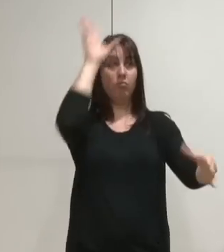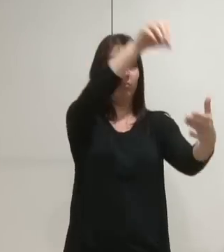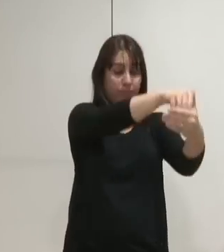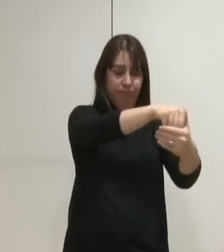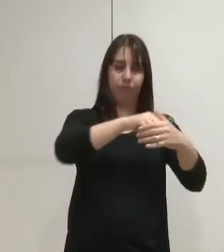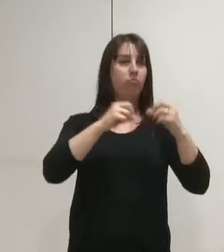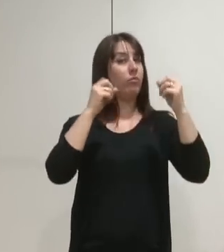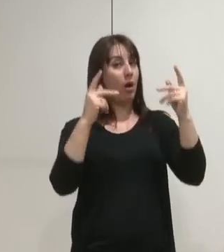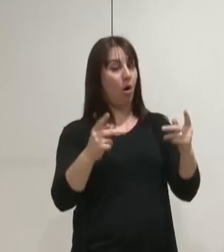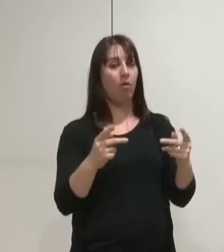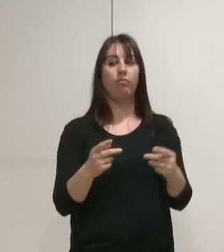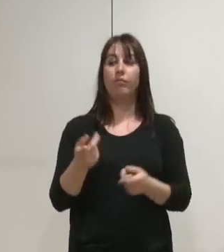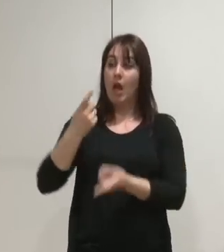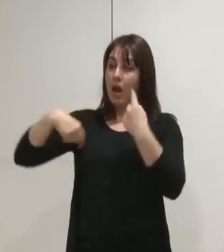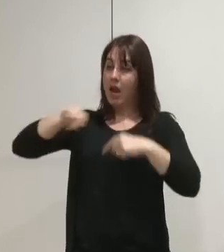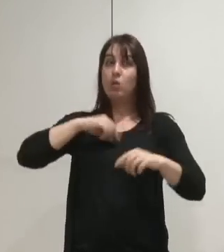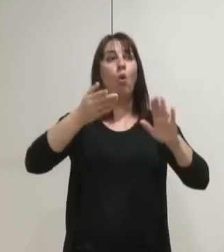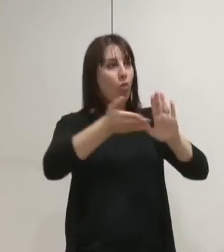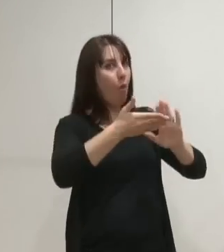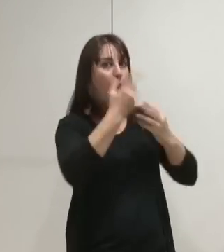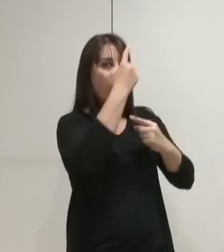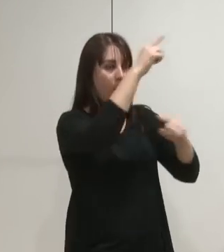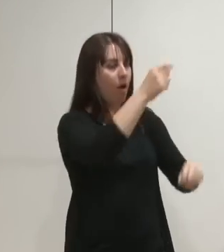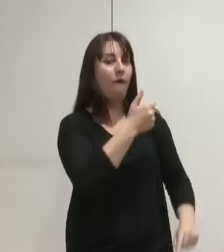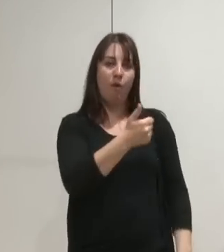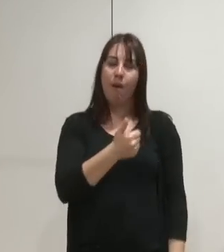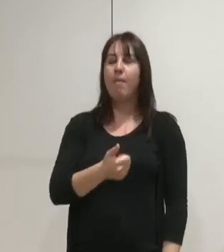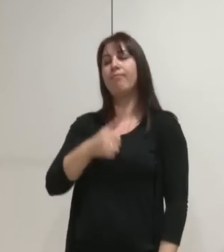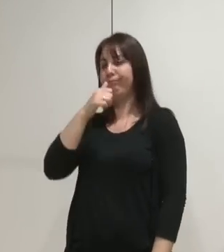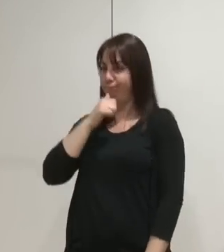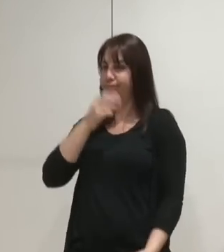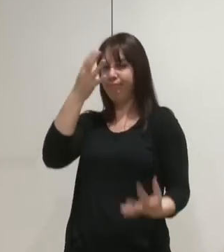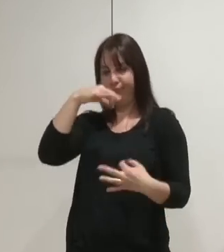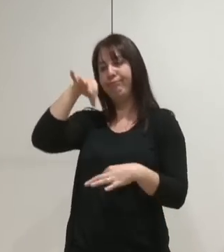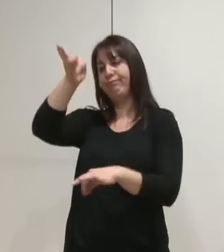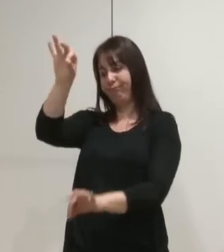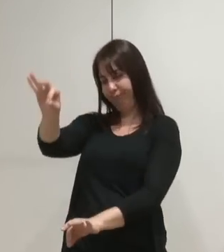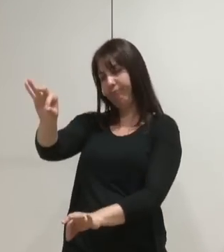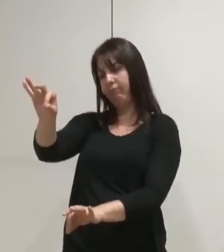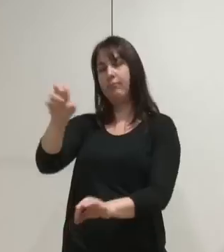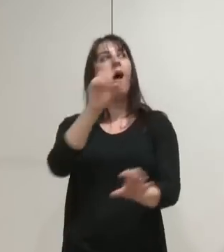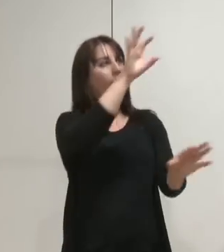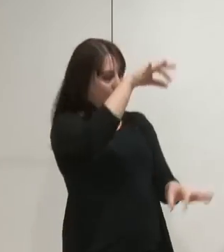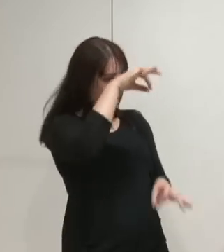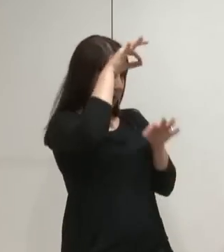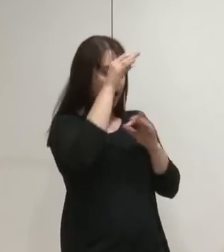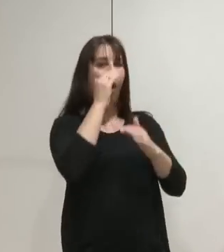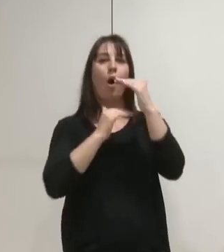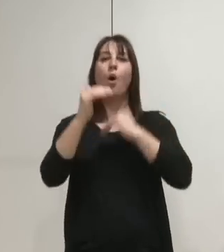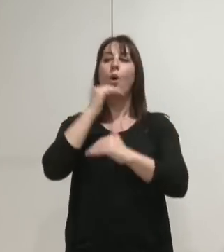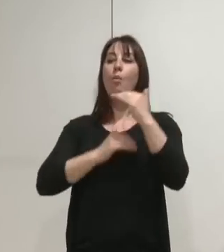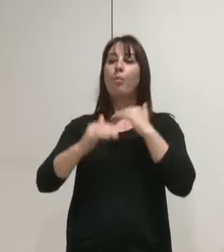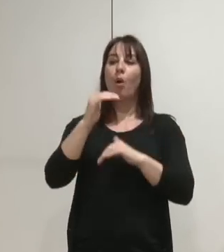avez à notre demande car il a fallu le demander nous communiquer vous avez bien voulu nous communiquer à notre demande le programme